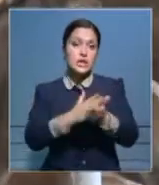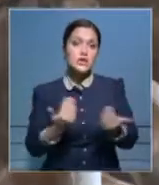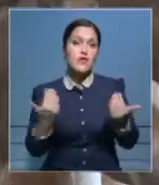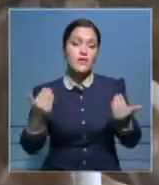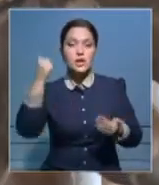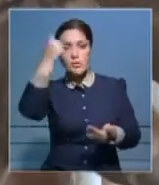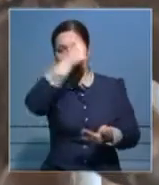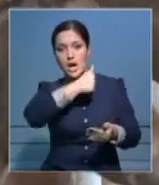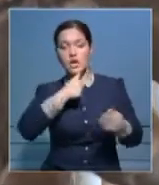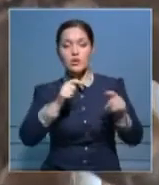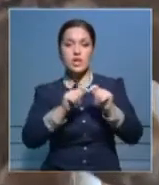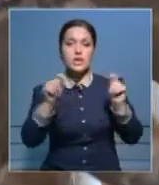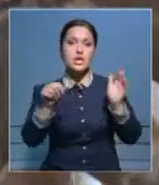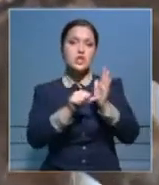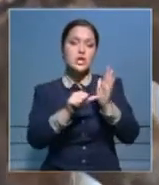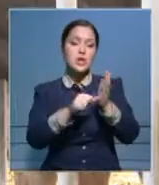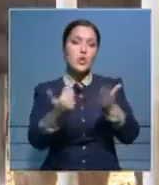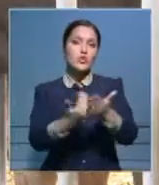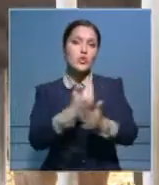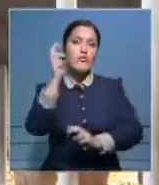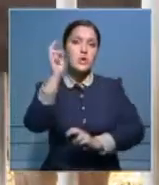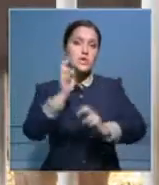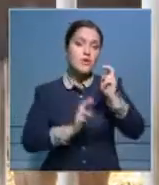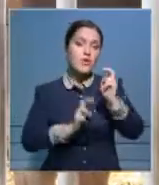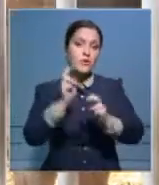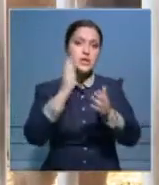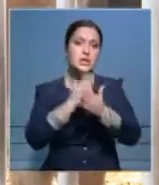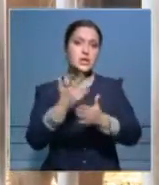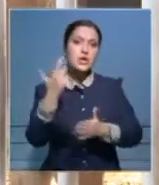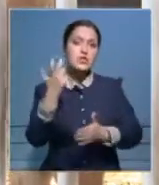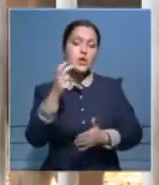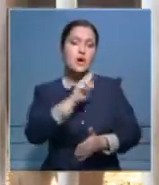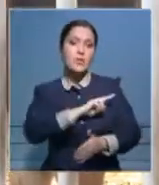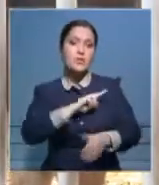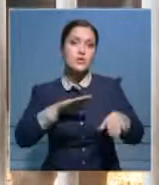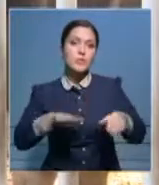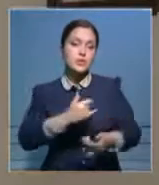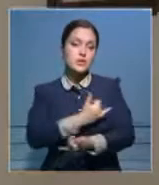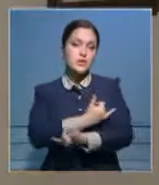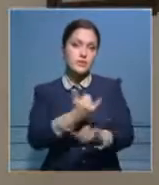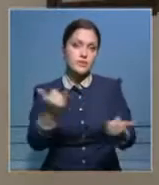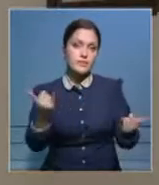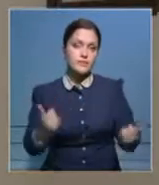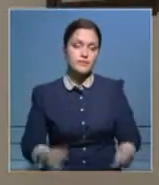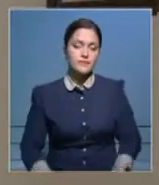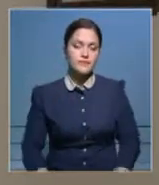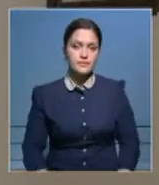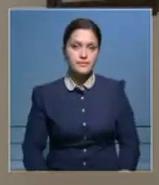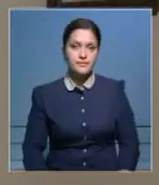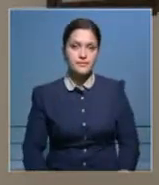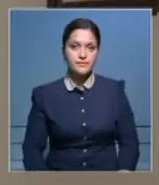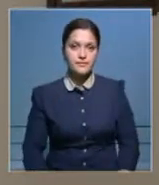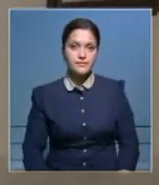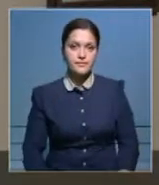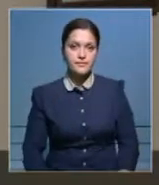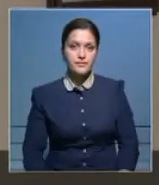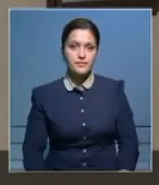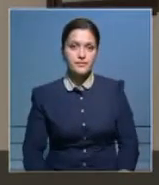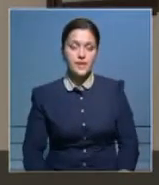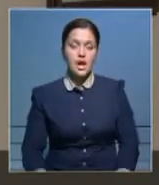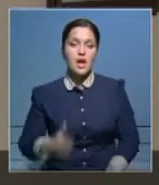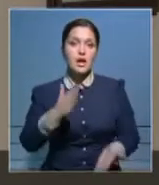индустриализации открылись 6 новых предприятий. Это более 300 рабочих мест. Растет роль проектов, запущенных в рамках